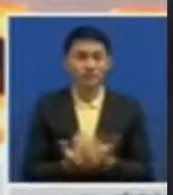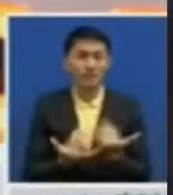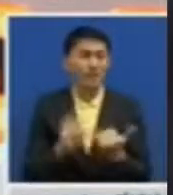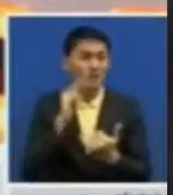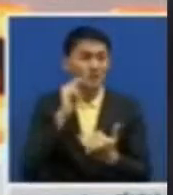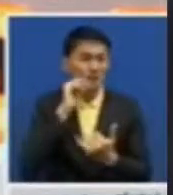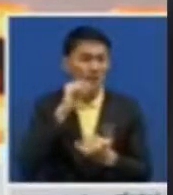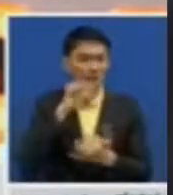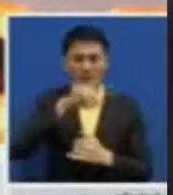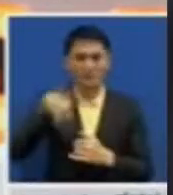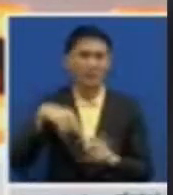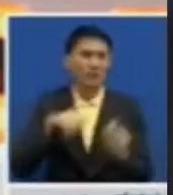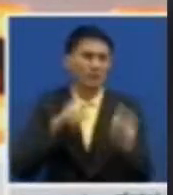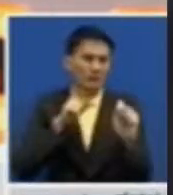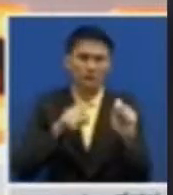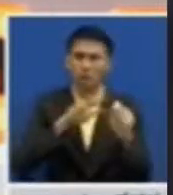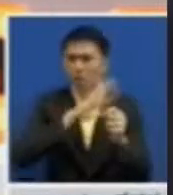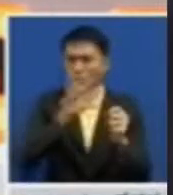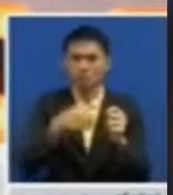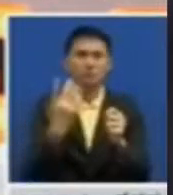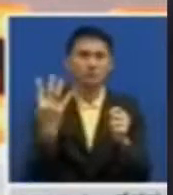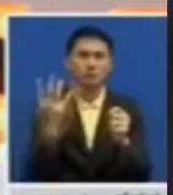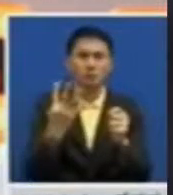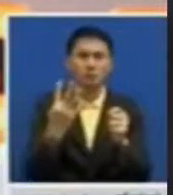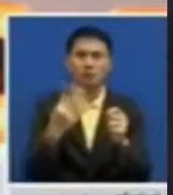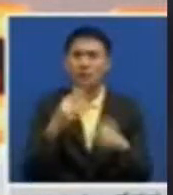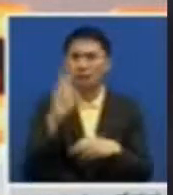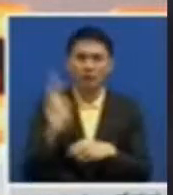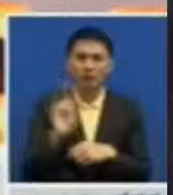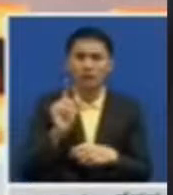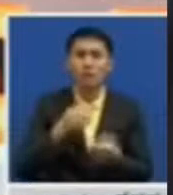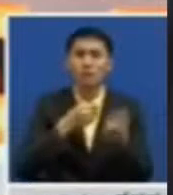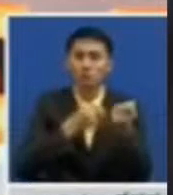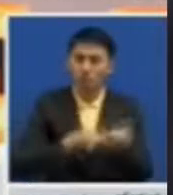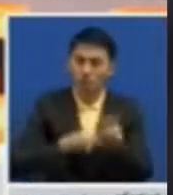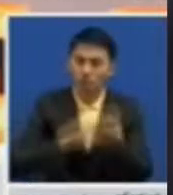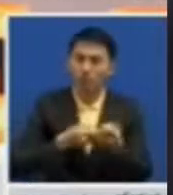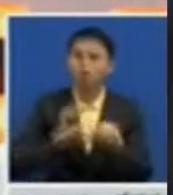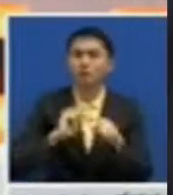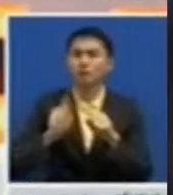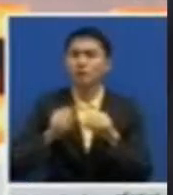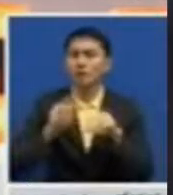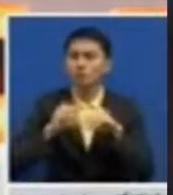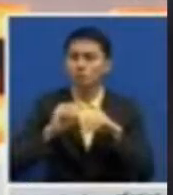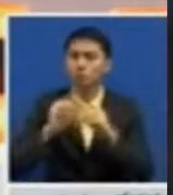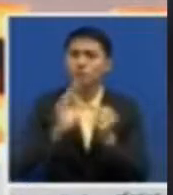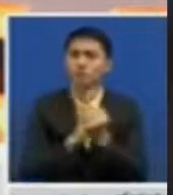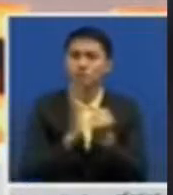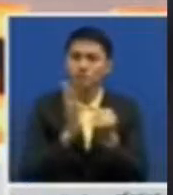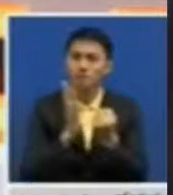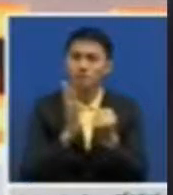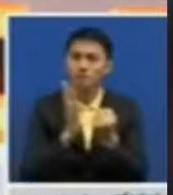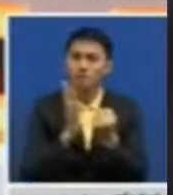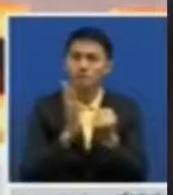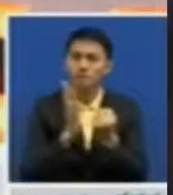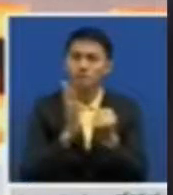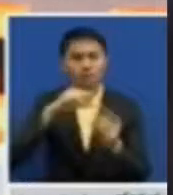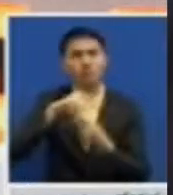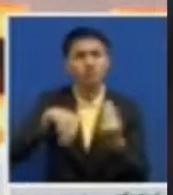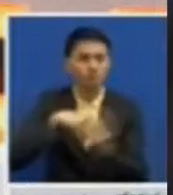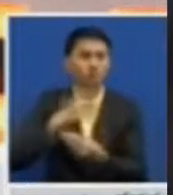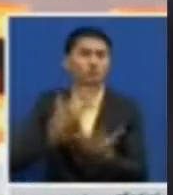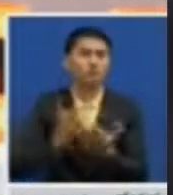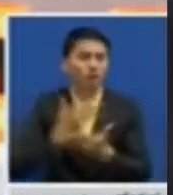ง4ตำบลใช้ในการเพาะปลูกและก็ปลูกพืชผักสวนครัวเลี้ยงพี่น้องชาวอำเภอเมื